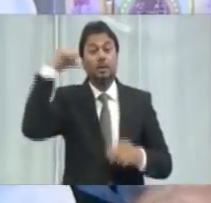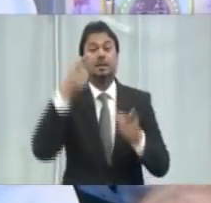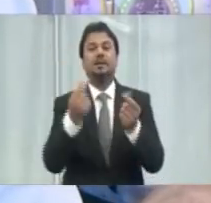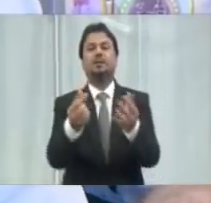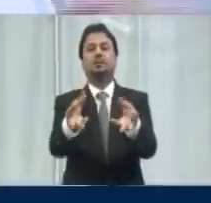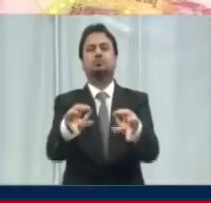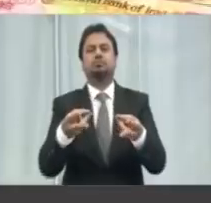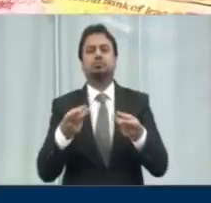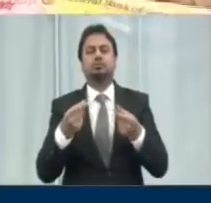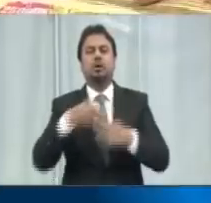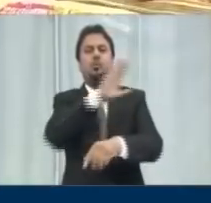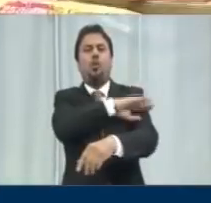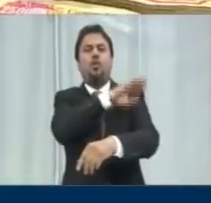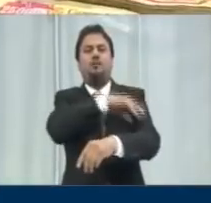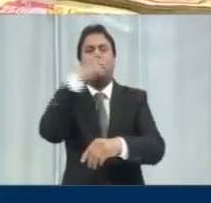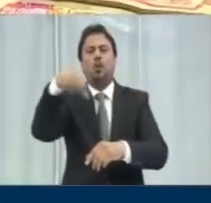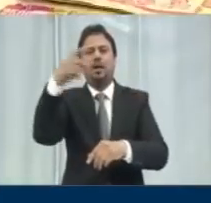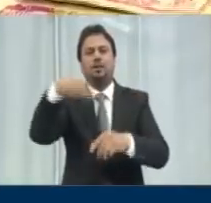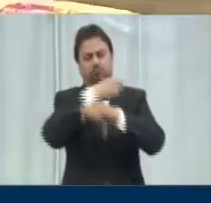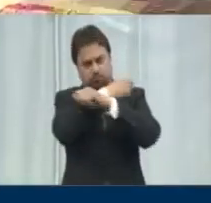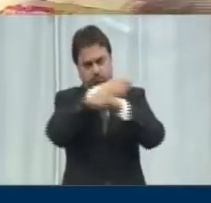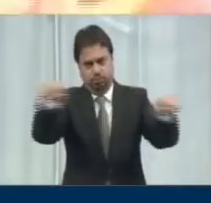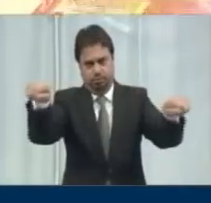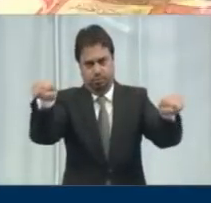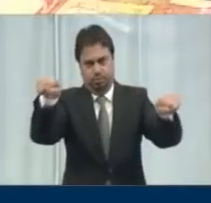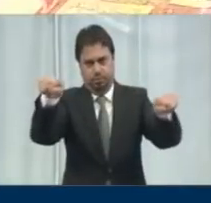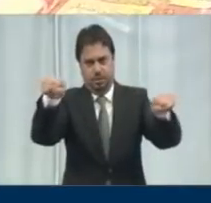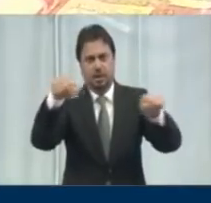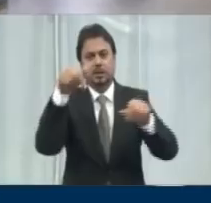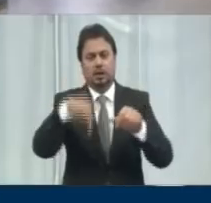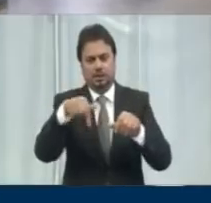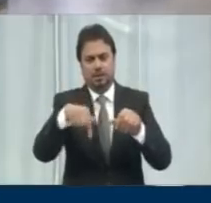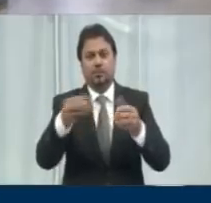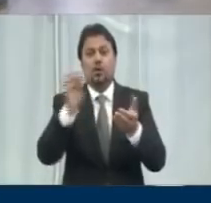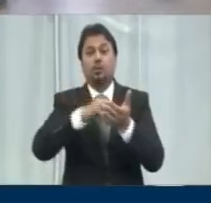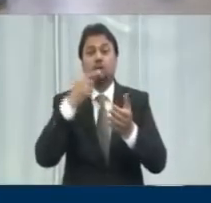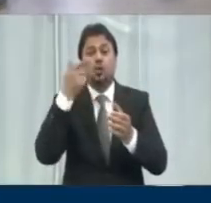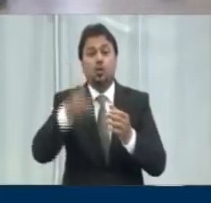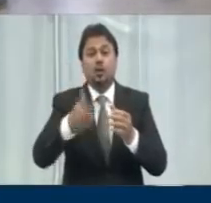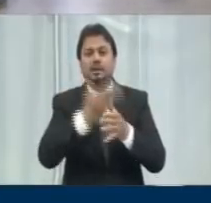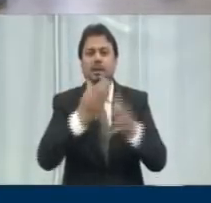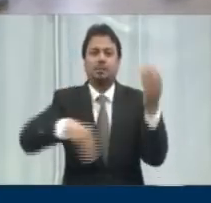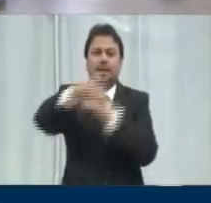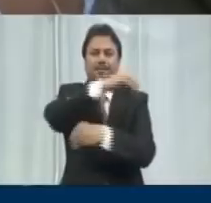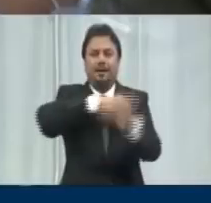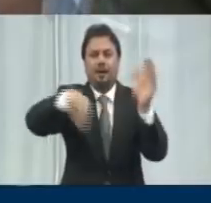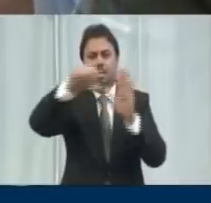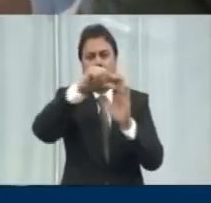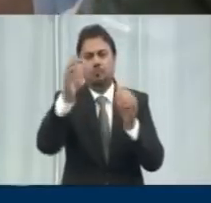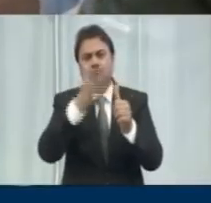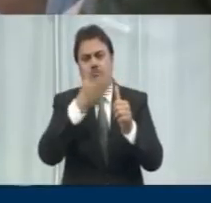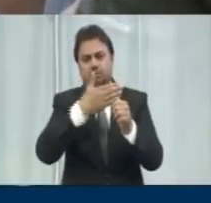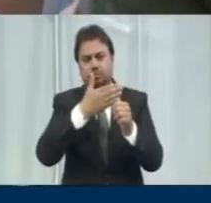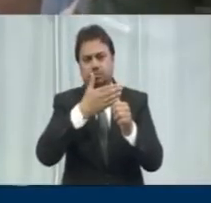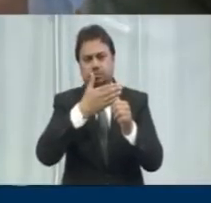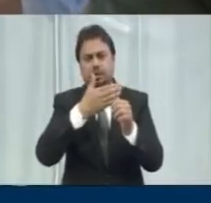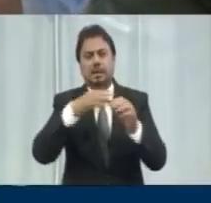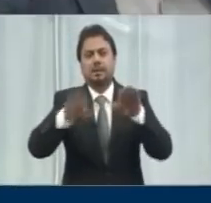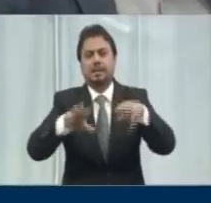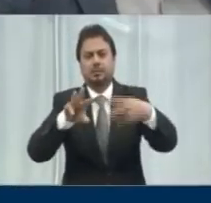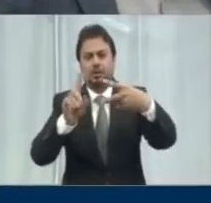وزارة المالية توجه بإطلاق رواتب الموظفين لشهر شباط، والكشف عن تعديلات بارزة في الموازنة